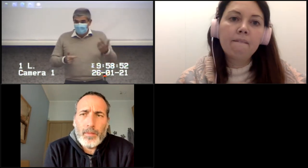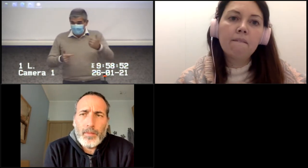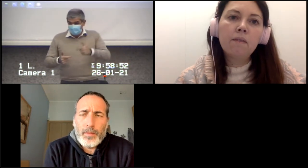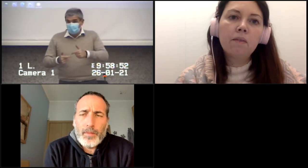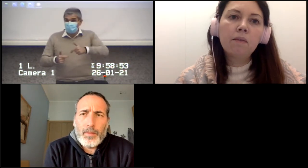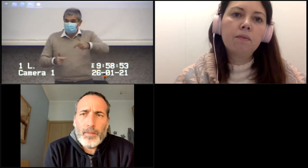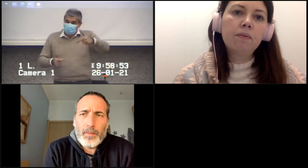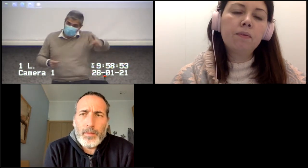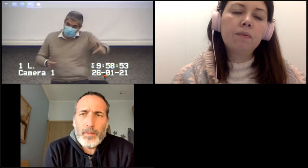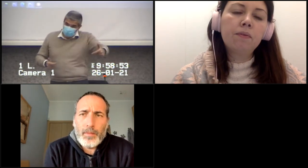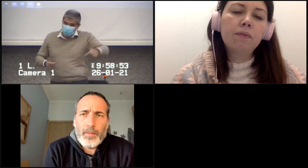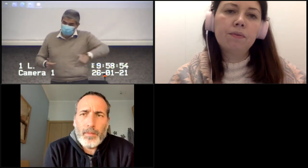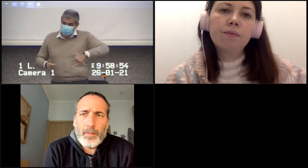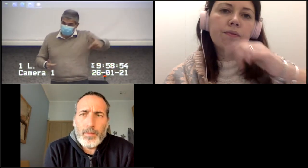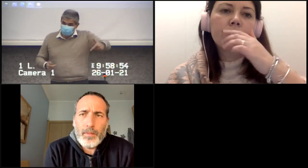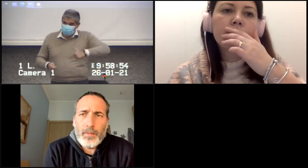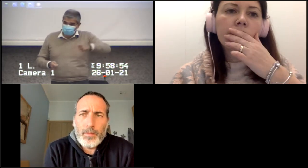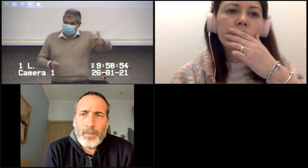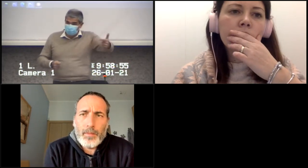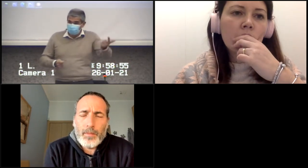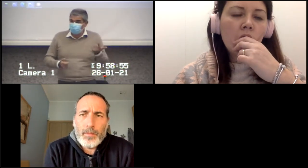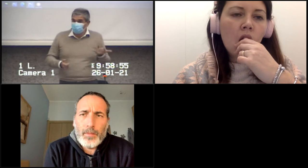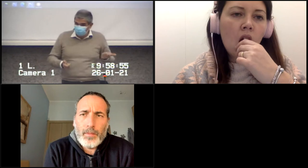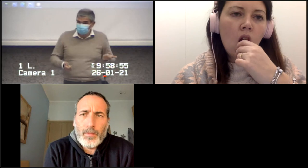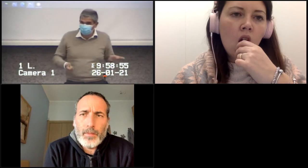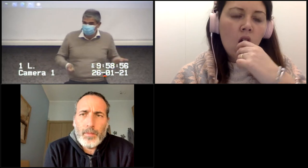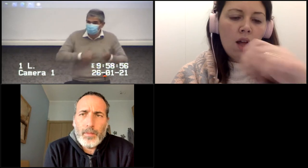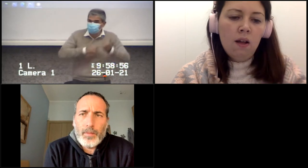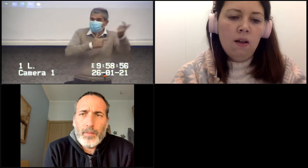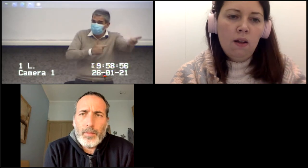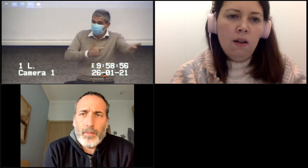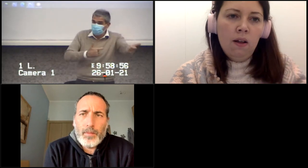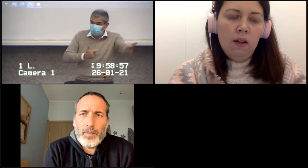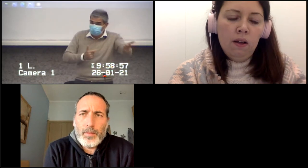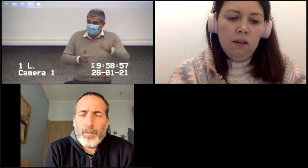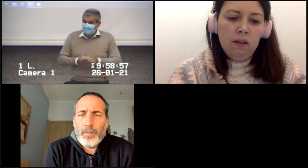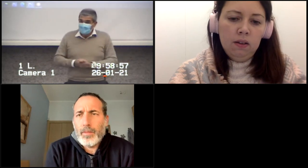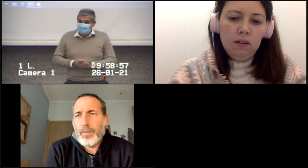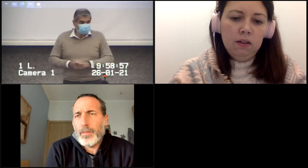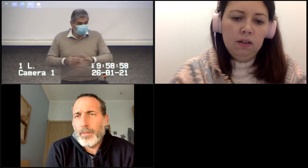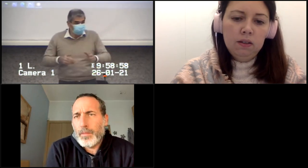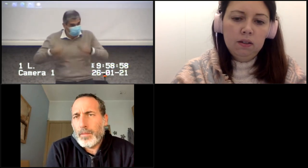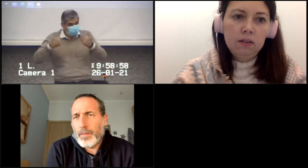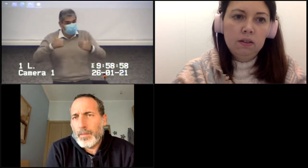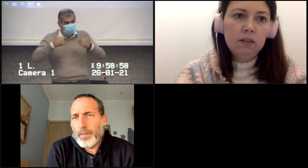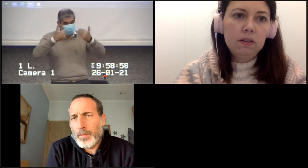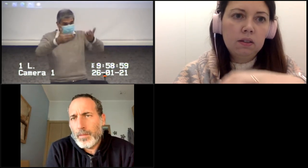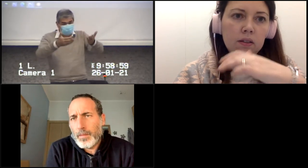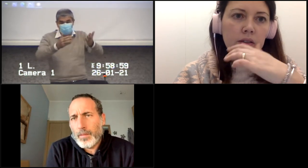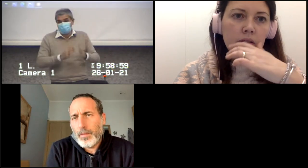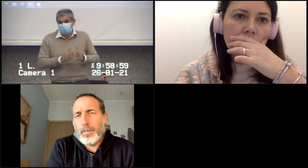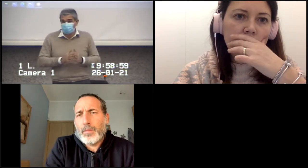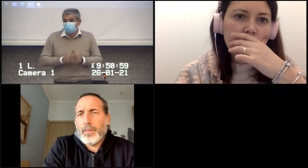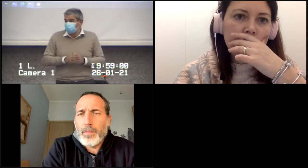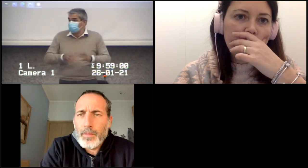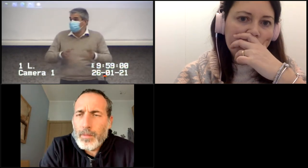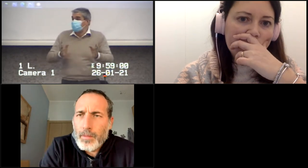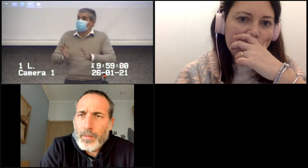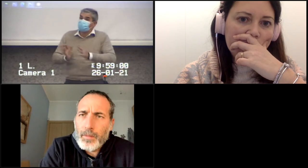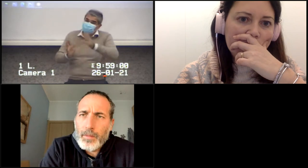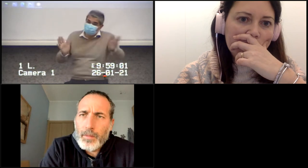attuale, che è monca, come avete visto, che arriva fino appunto a Piazza Montanelli e poi non ha prosecuzione, quindi nella prosecuzione anche di